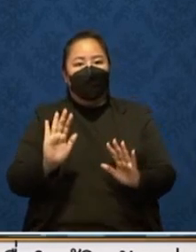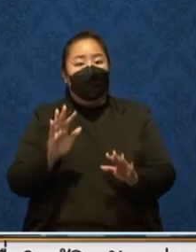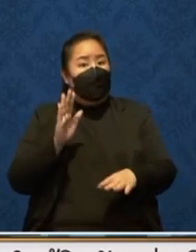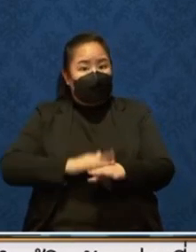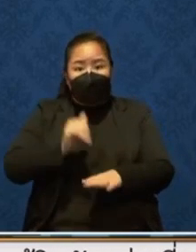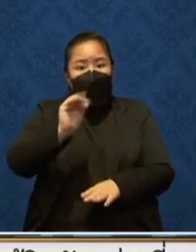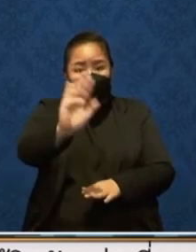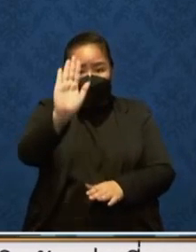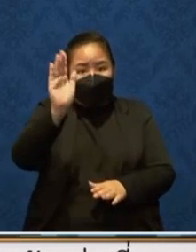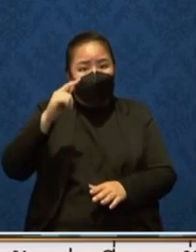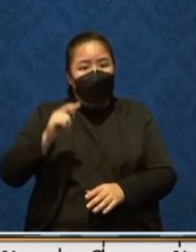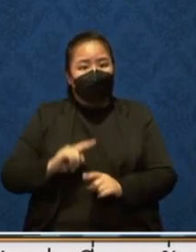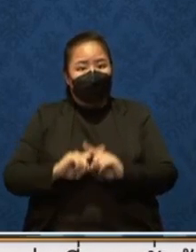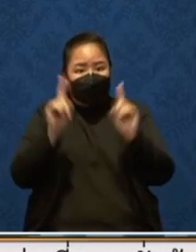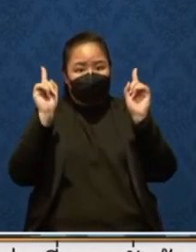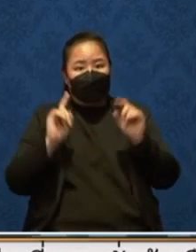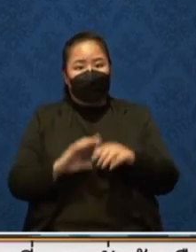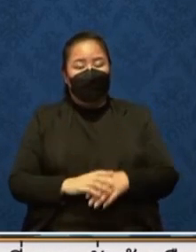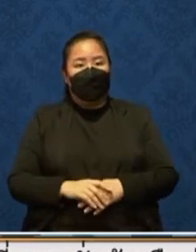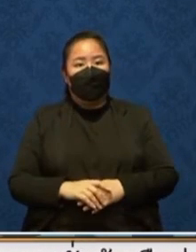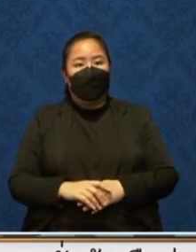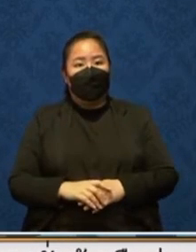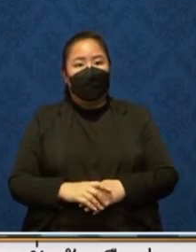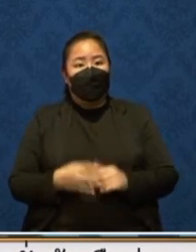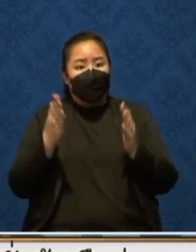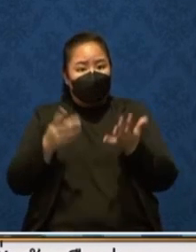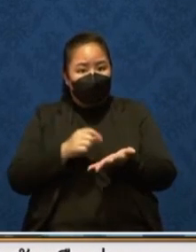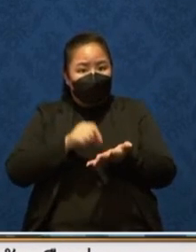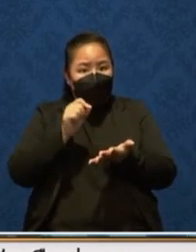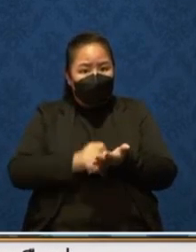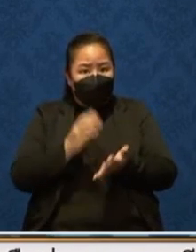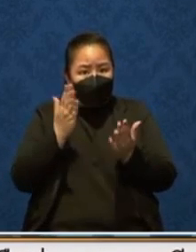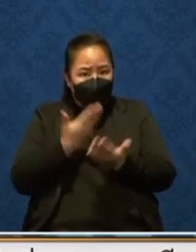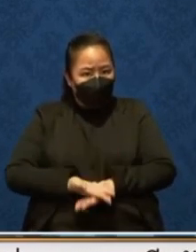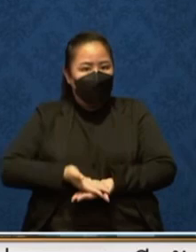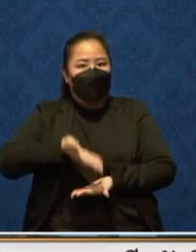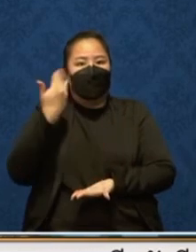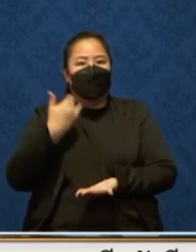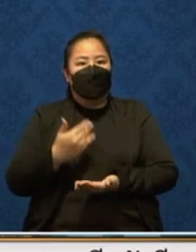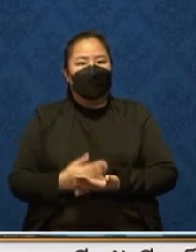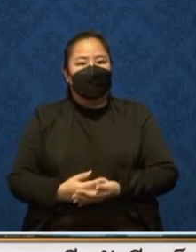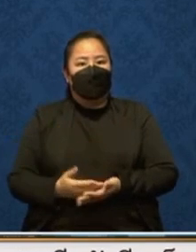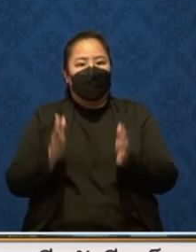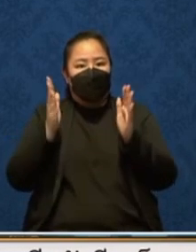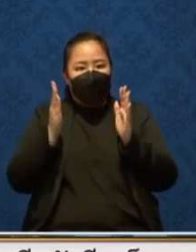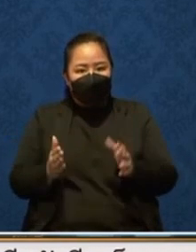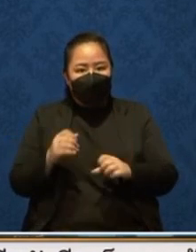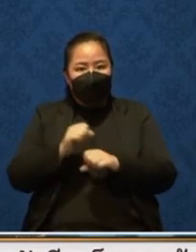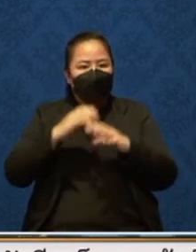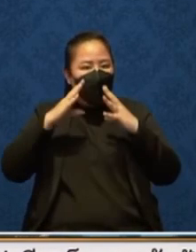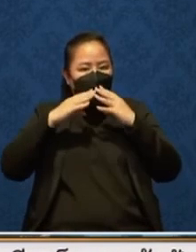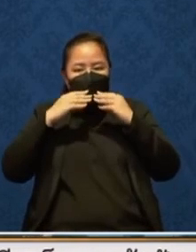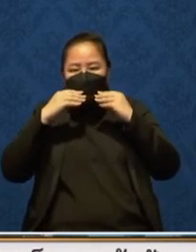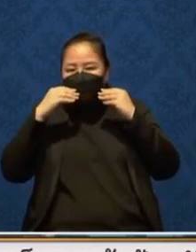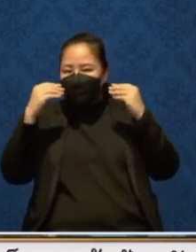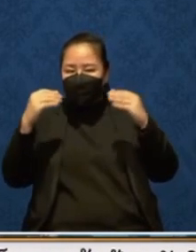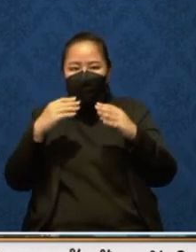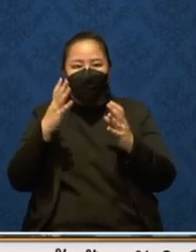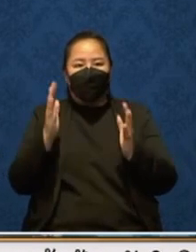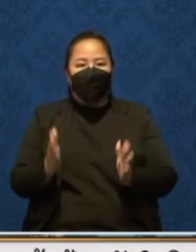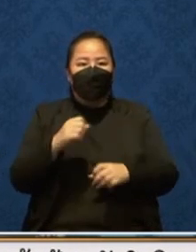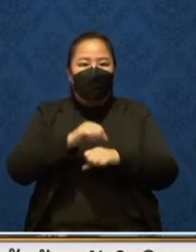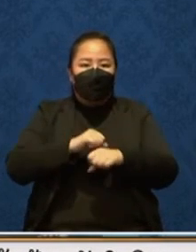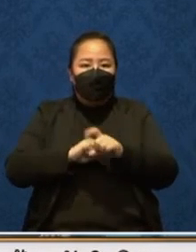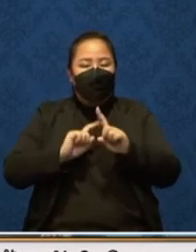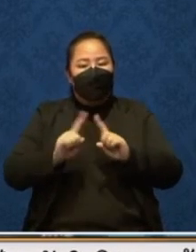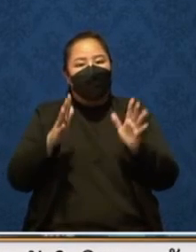นะแต่สงทเกิดขึ้นก็คือ คนอนุมัินี้ ร้วยผู้รบเหมว ผู้รัสัประทานนยิ้มแต